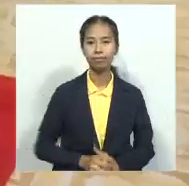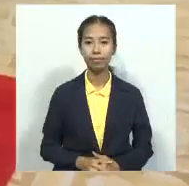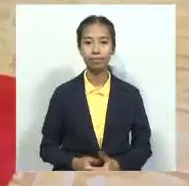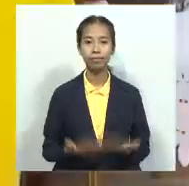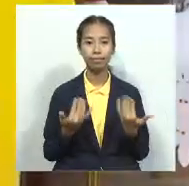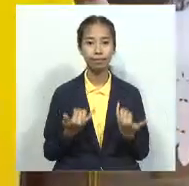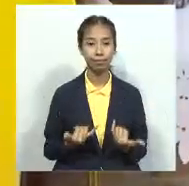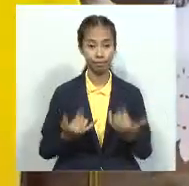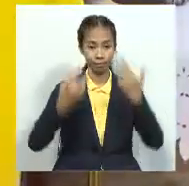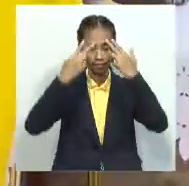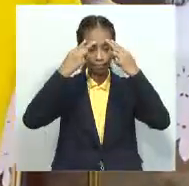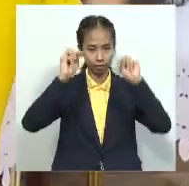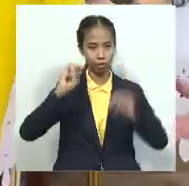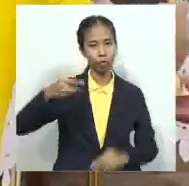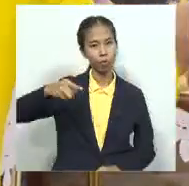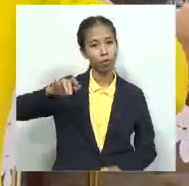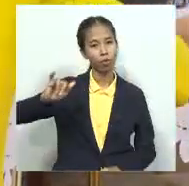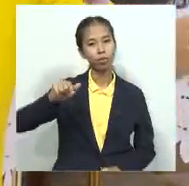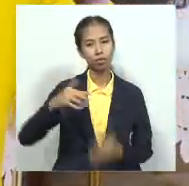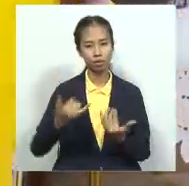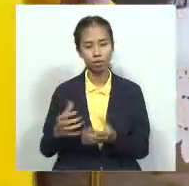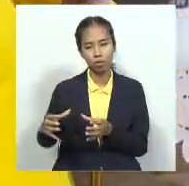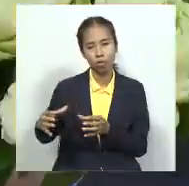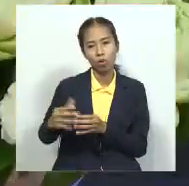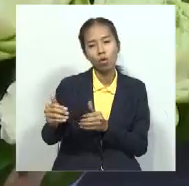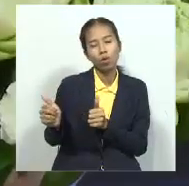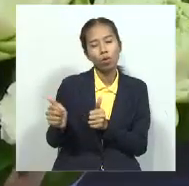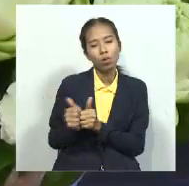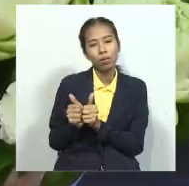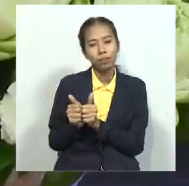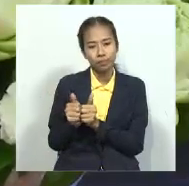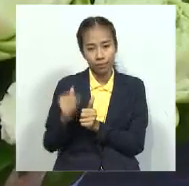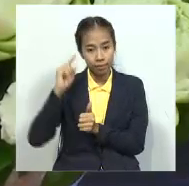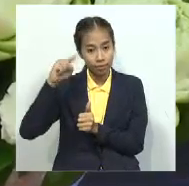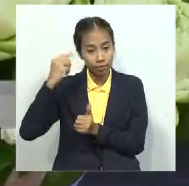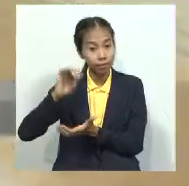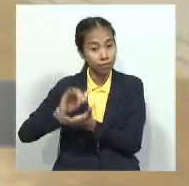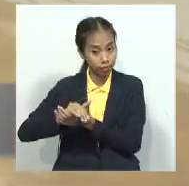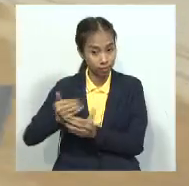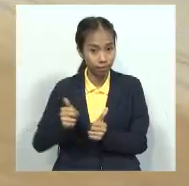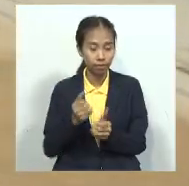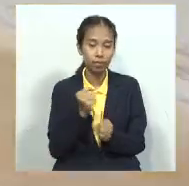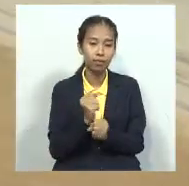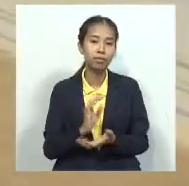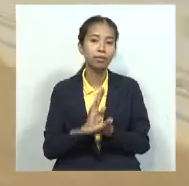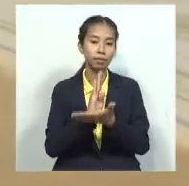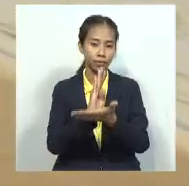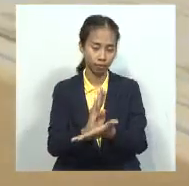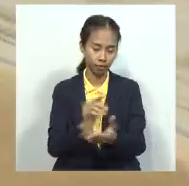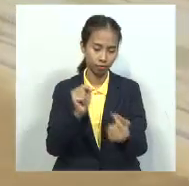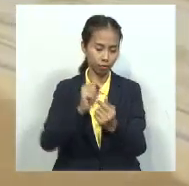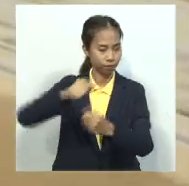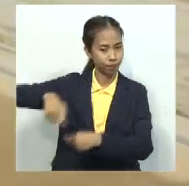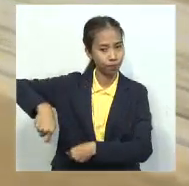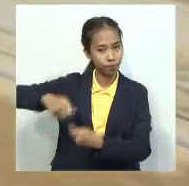พลเอกประยุทธ์จันทร์โอชานายกรัฐมนตรีนำคณะรัฐมนตรีพร้อมคู่สมรสนะครับร่วมพิธีเจริญพระพุทธมนต์เนื่องในงานสืบสานวัฒนธรรมประเ